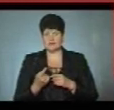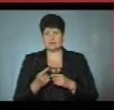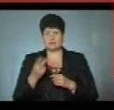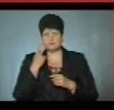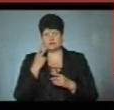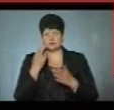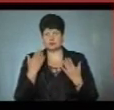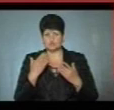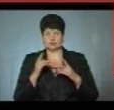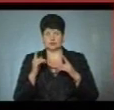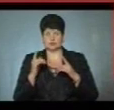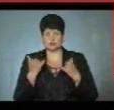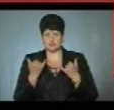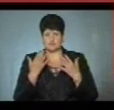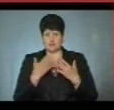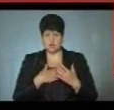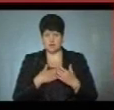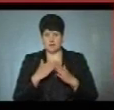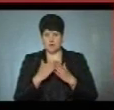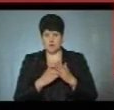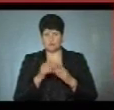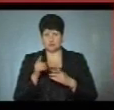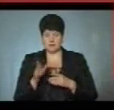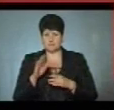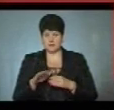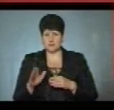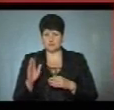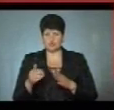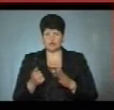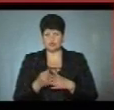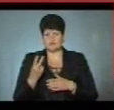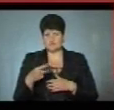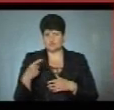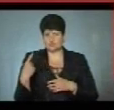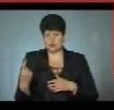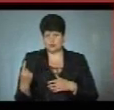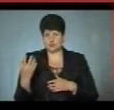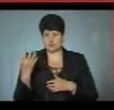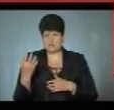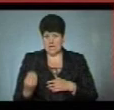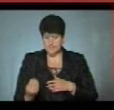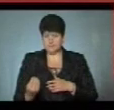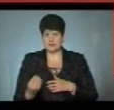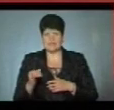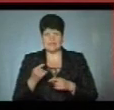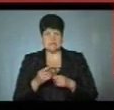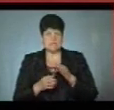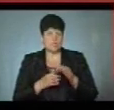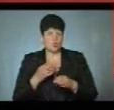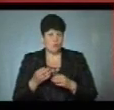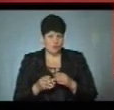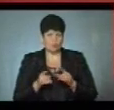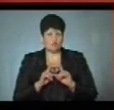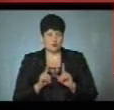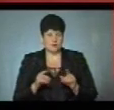відпочинок акцентуємо увагу сьогодні в нашій програмі, тому що там діти перебуватимуть так до 21 дня і цілодобово, тому особлива